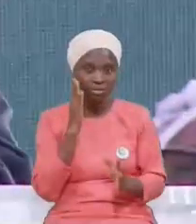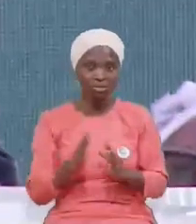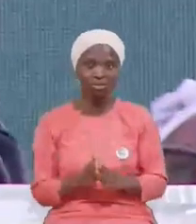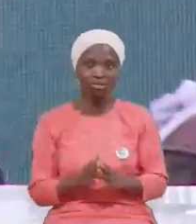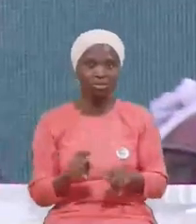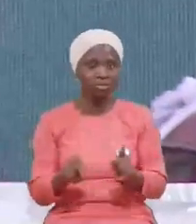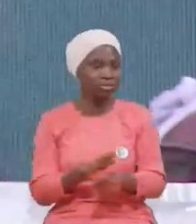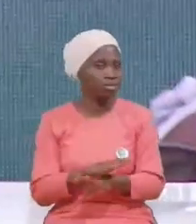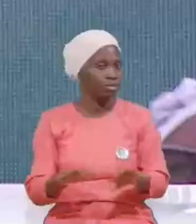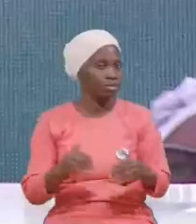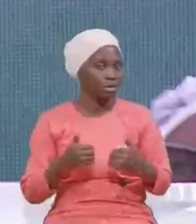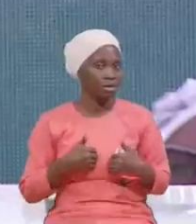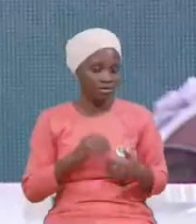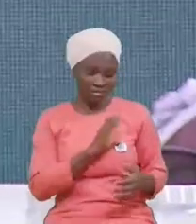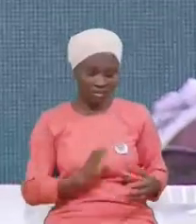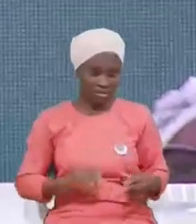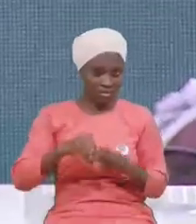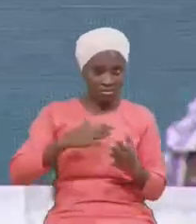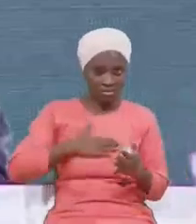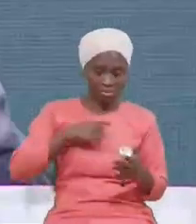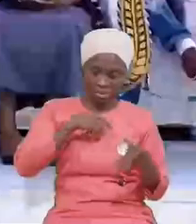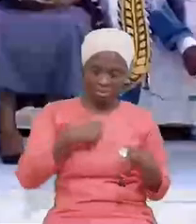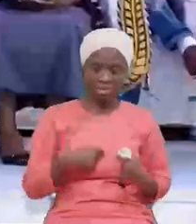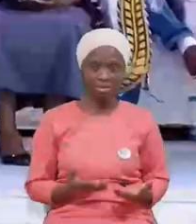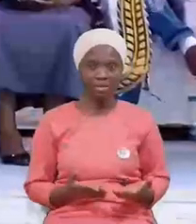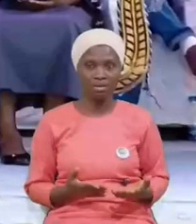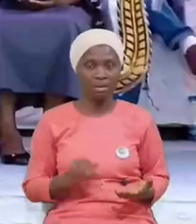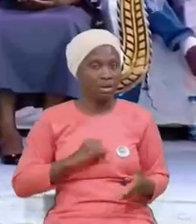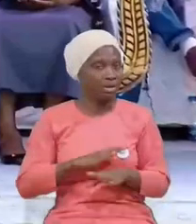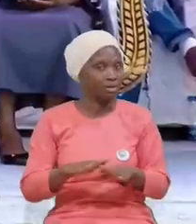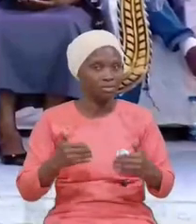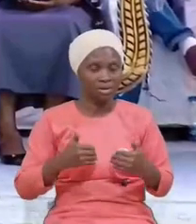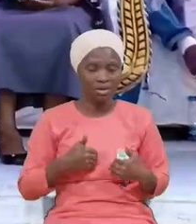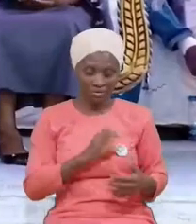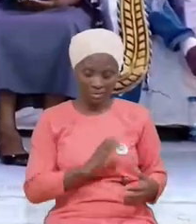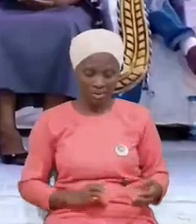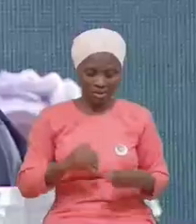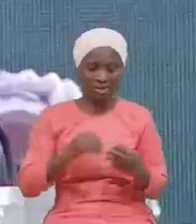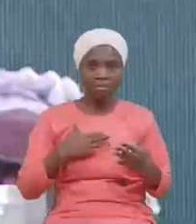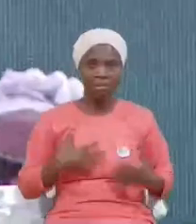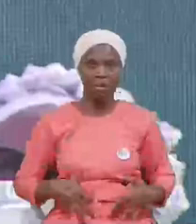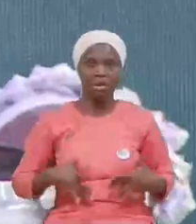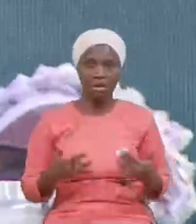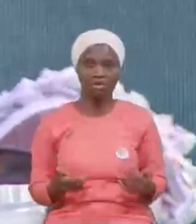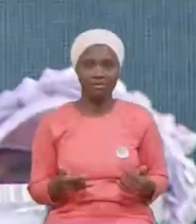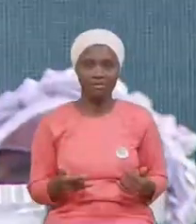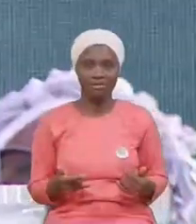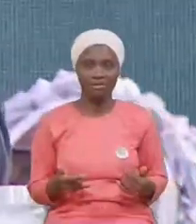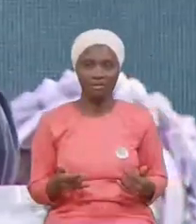Mais je n'avais pas Christ dans mon cœur. Je n'avais pas Christ dans ma vie.